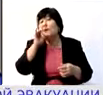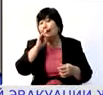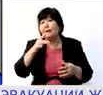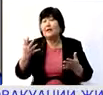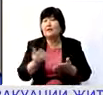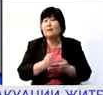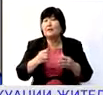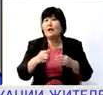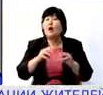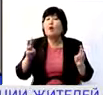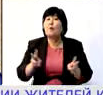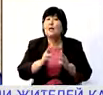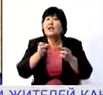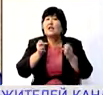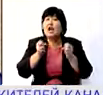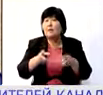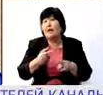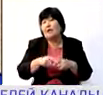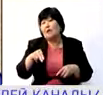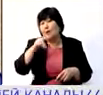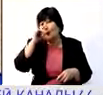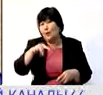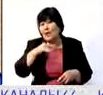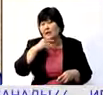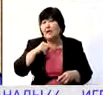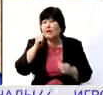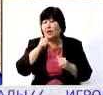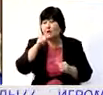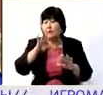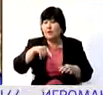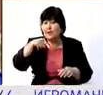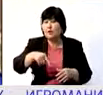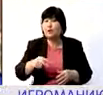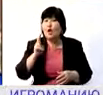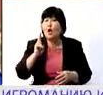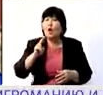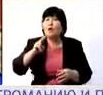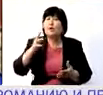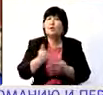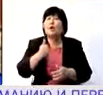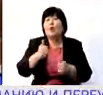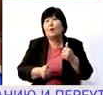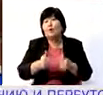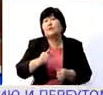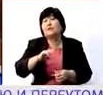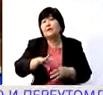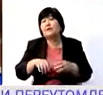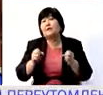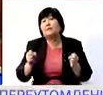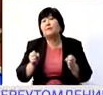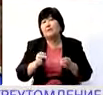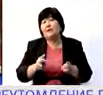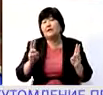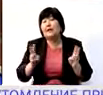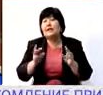нефтедобывающей компании – пожарная безопасность. Петроказахстан ежегодно на месторождении Комколь проводит конкурс по пожарной безопасности. Цель